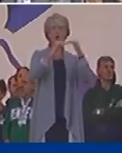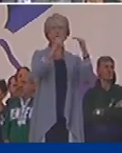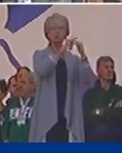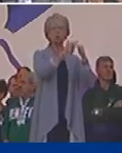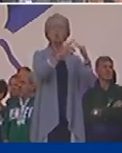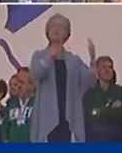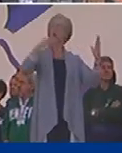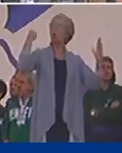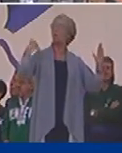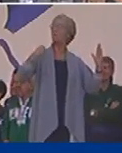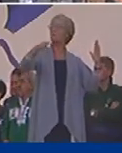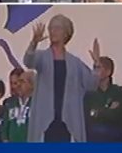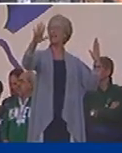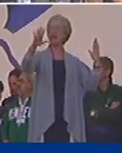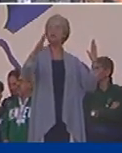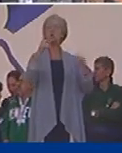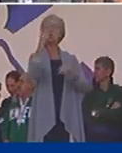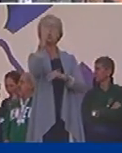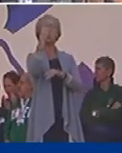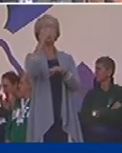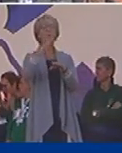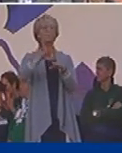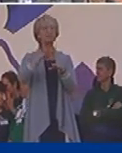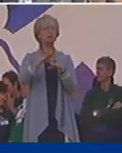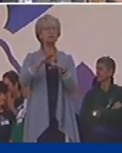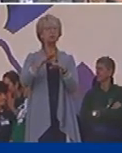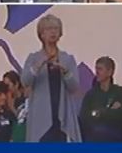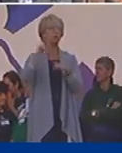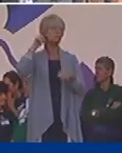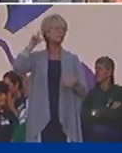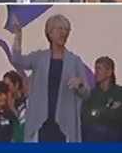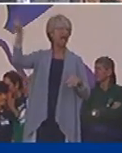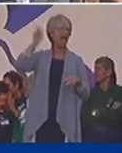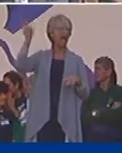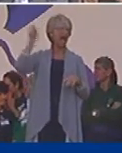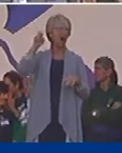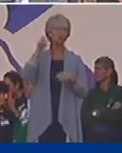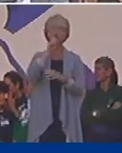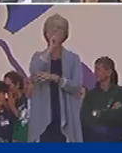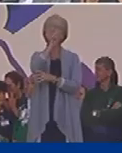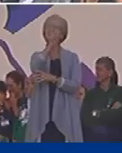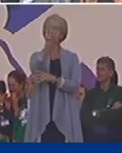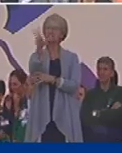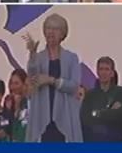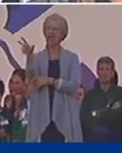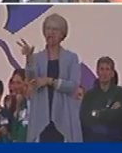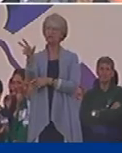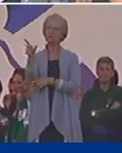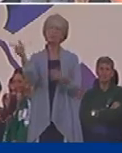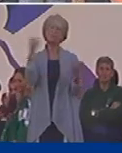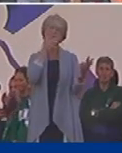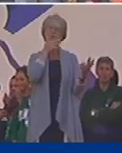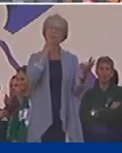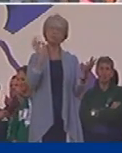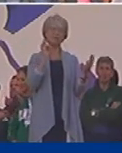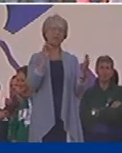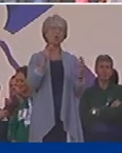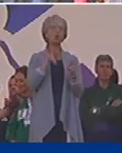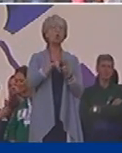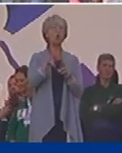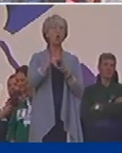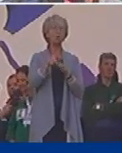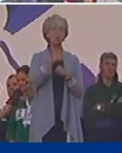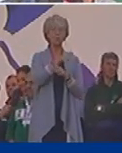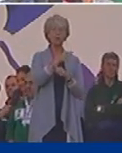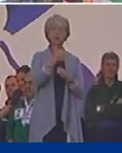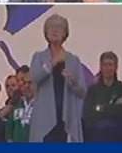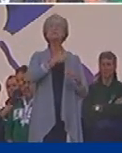voluto mandarci un minuto di messaggio audio e penso che sia una delle cose più belle che un comune così colpito,